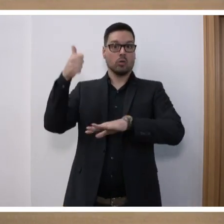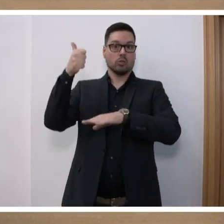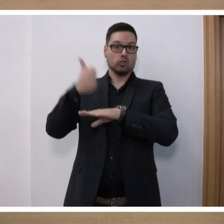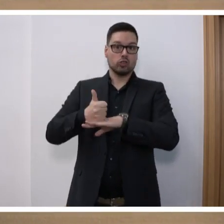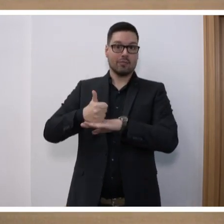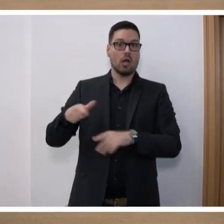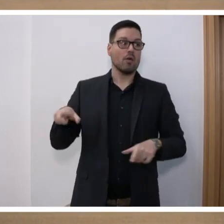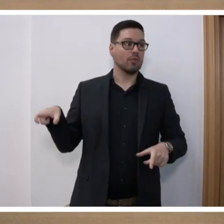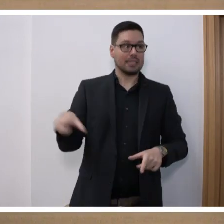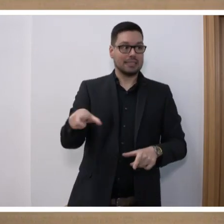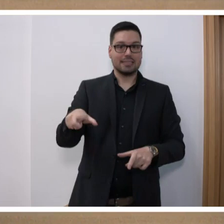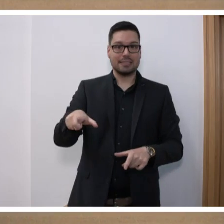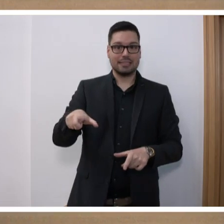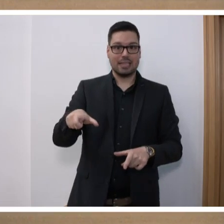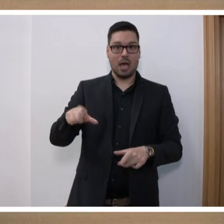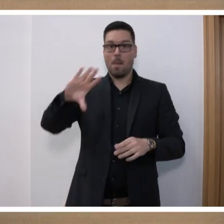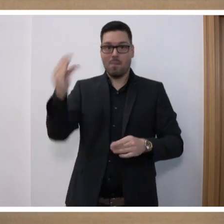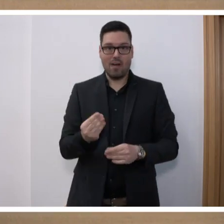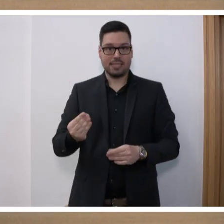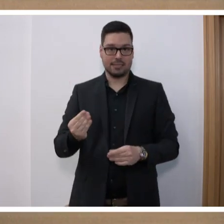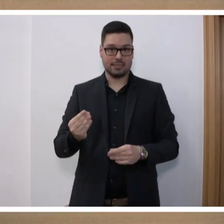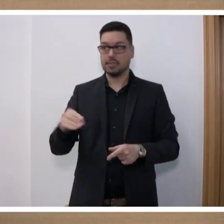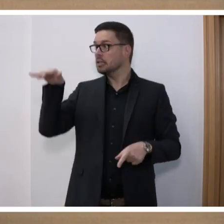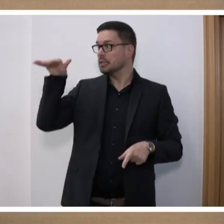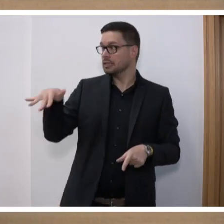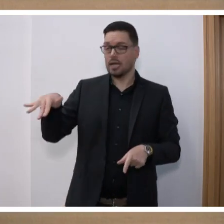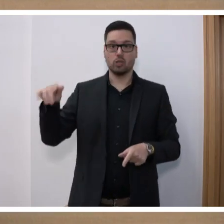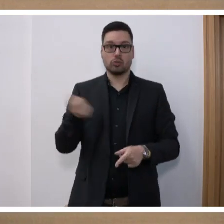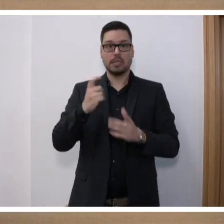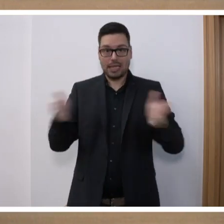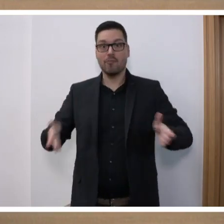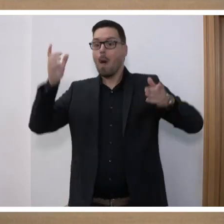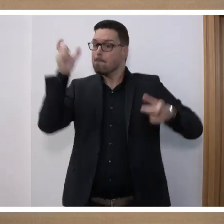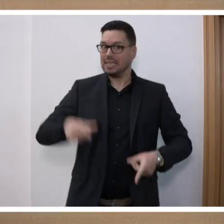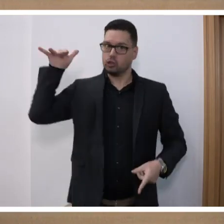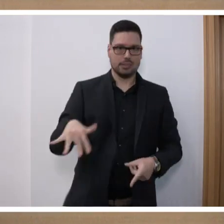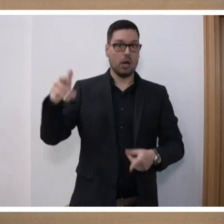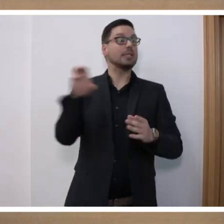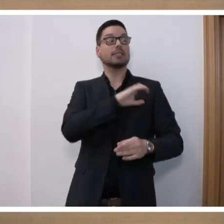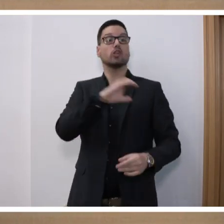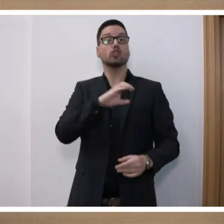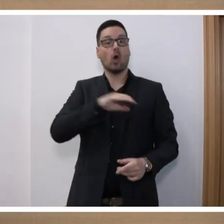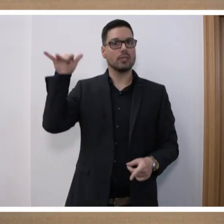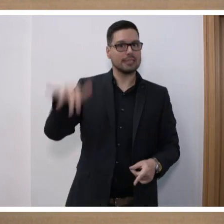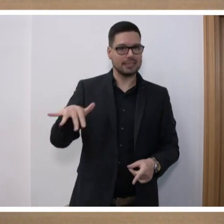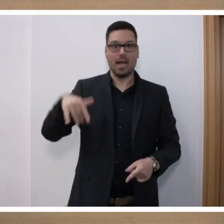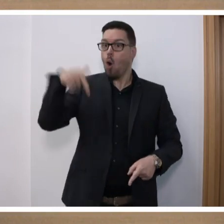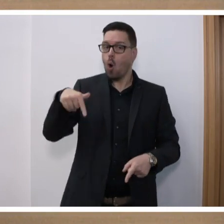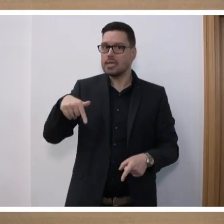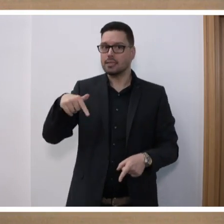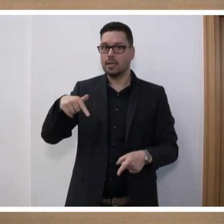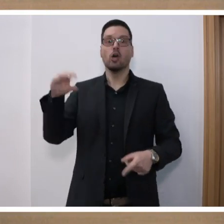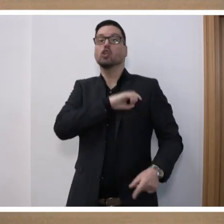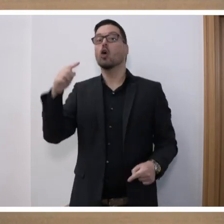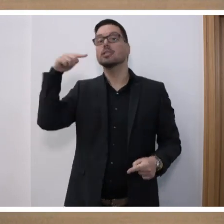Lebenshilfe Saarpfalz, Jutta Schmidt-Lang, dass wir einfach für diese Menschen da sind. Und diese Chance, diese vertun sie heute, und